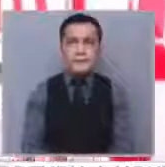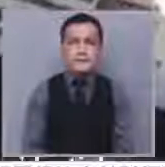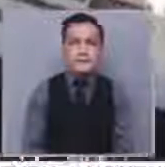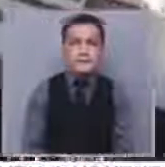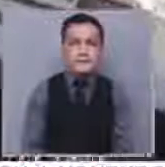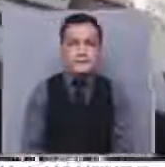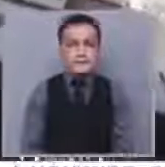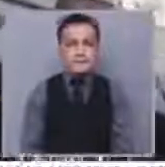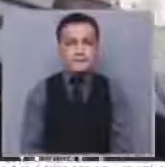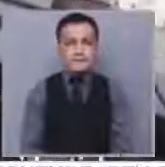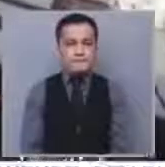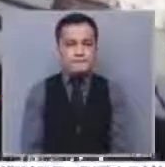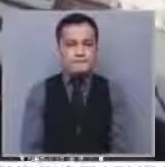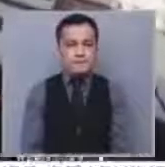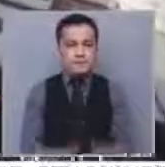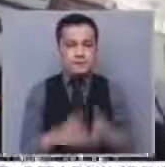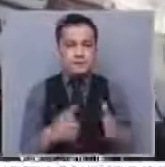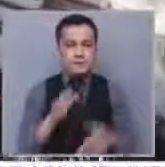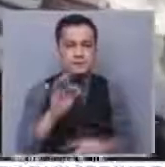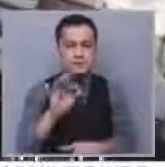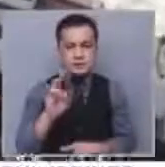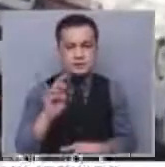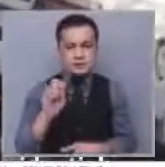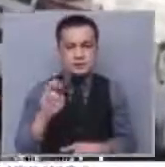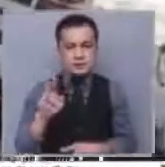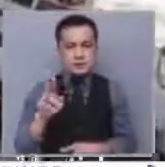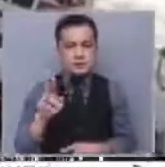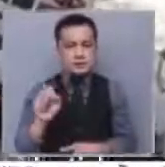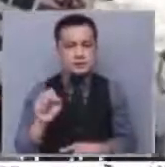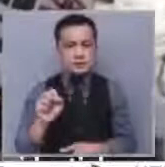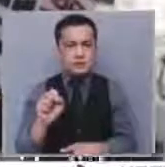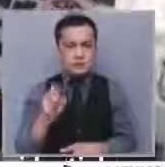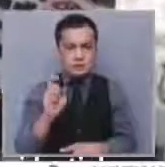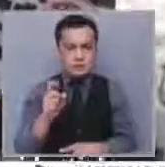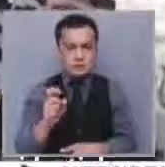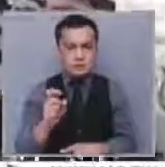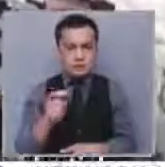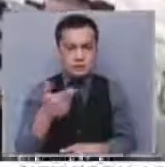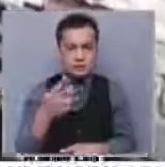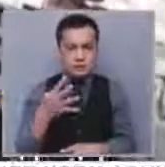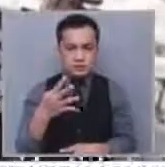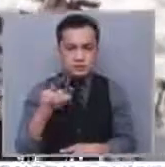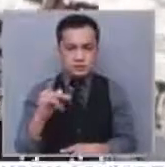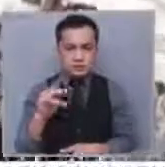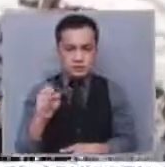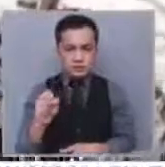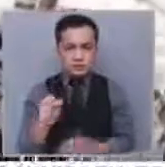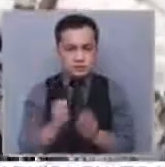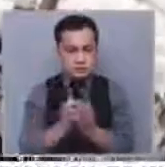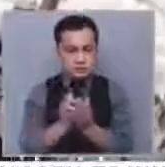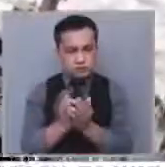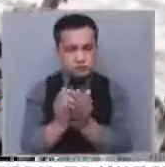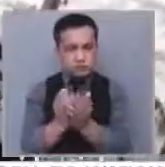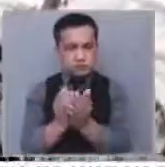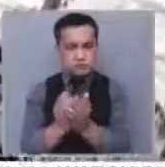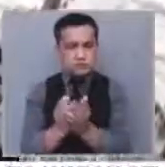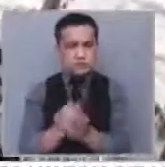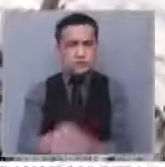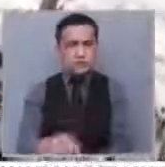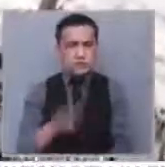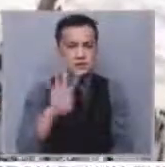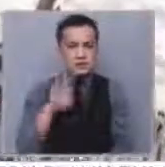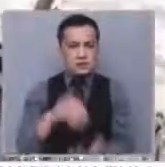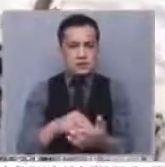itong 97 meters, may maximum speed na 24 knots at endurance na hindi bababa sa 4,000